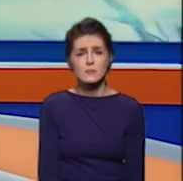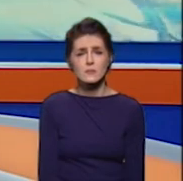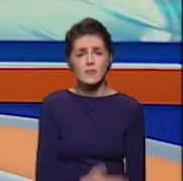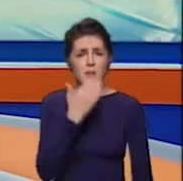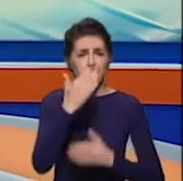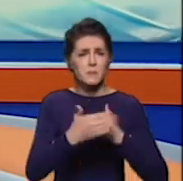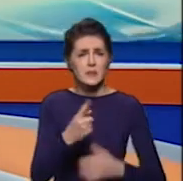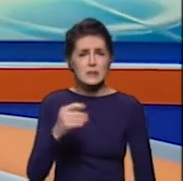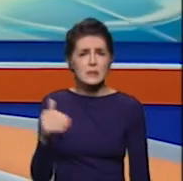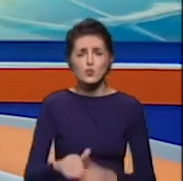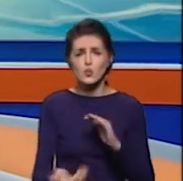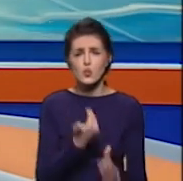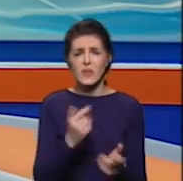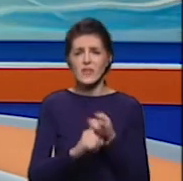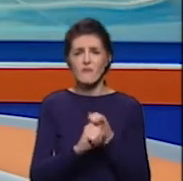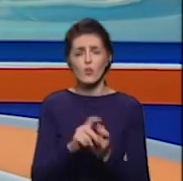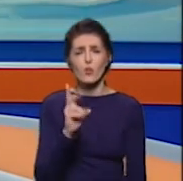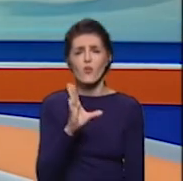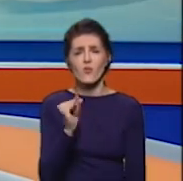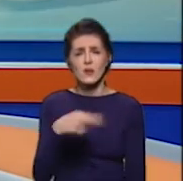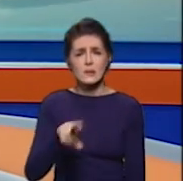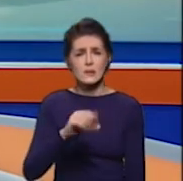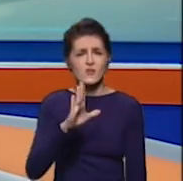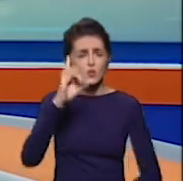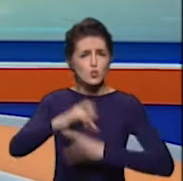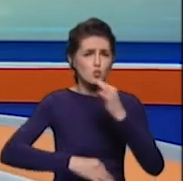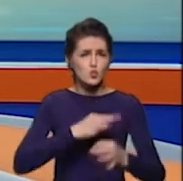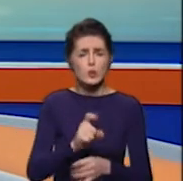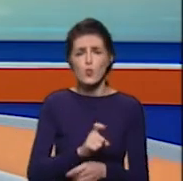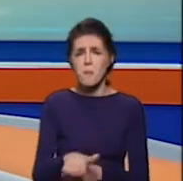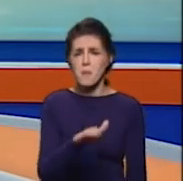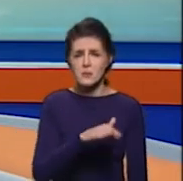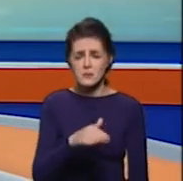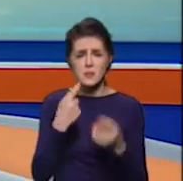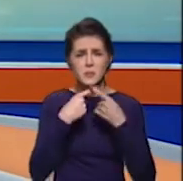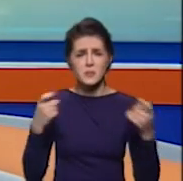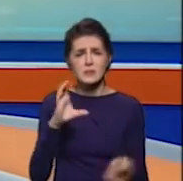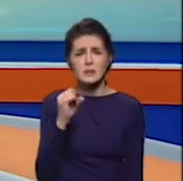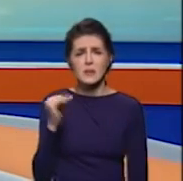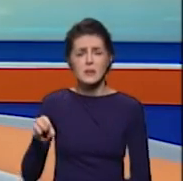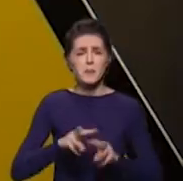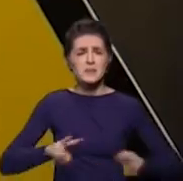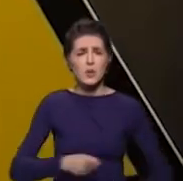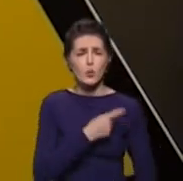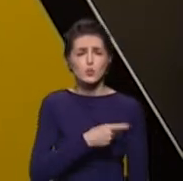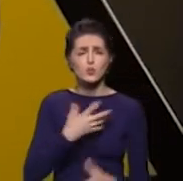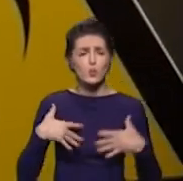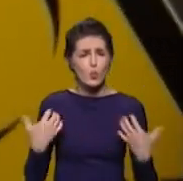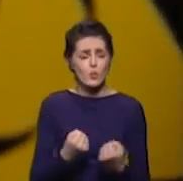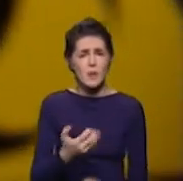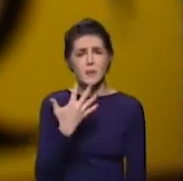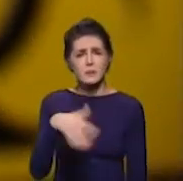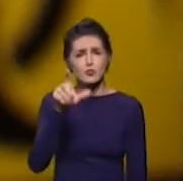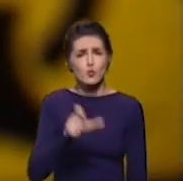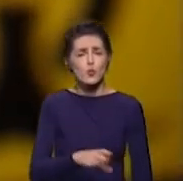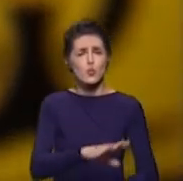Майже 1000 нових інфікованих ковідом за добу виявили на Донбасі, повідомляють на сайті Міністерства охорони здоров'я. 5